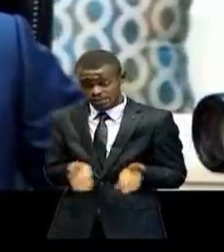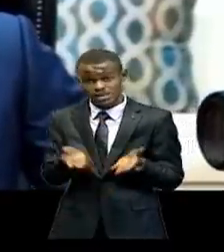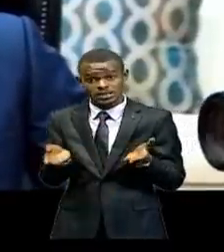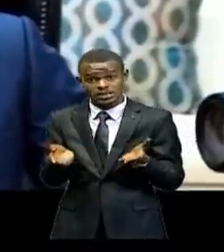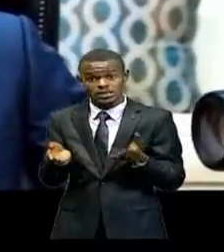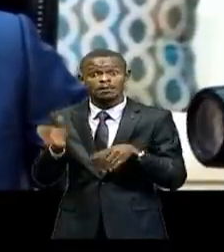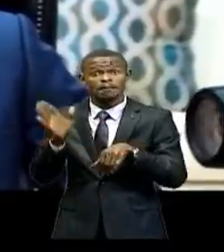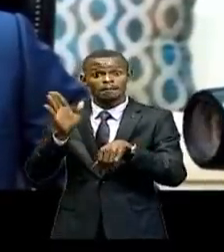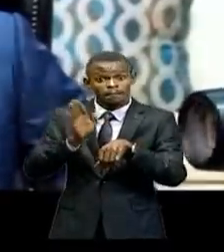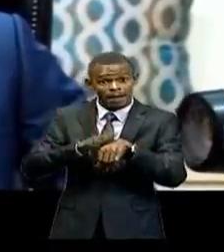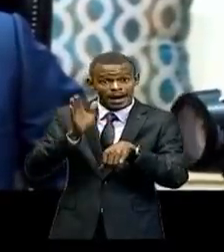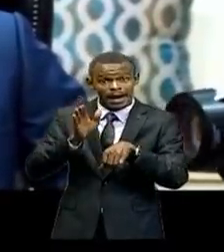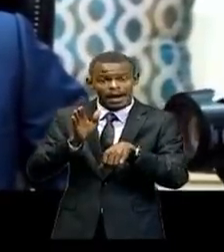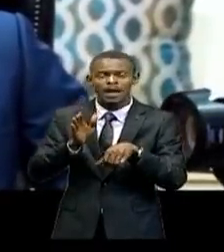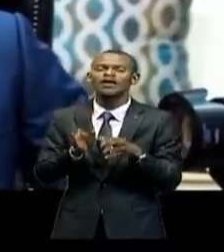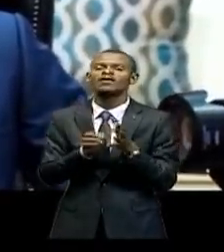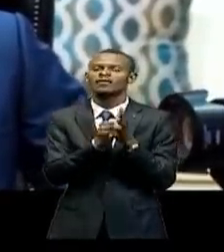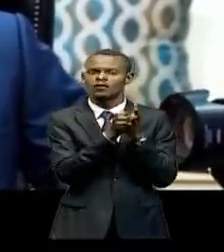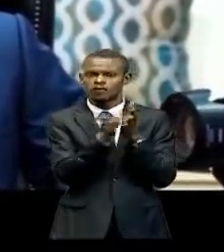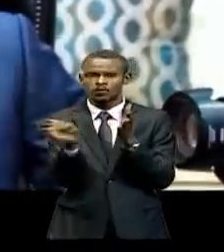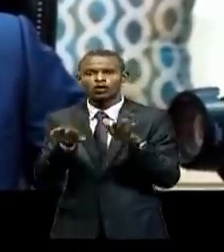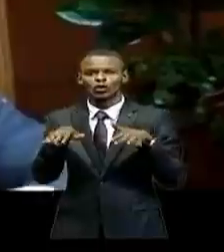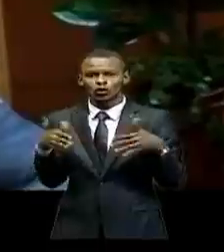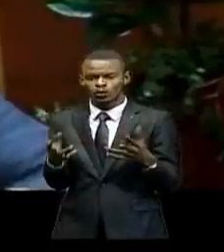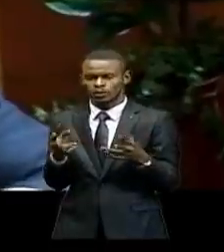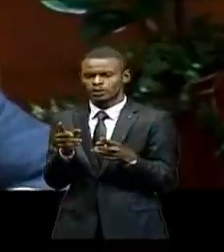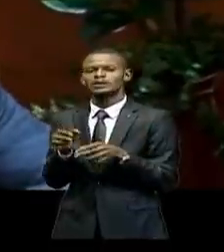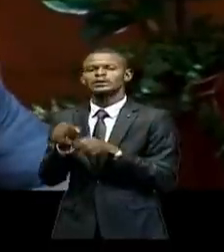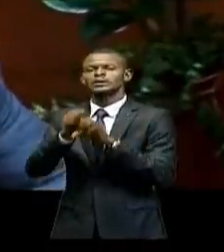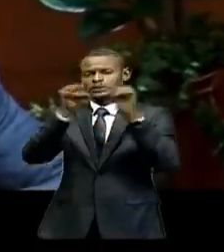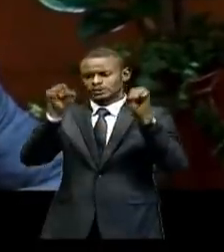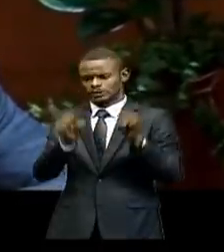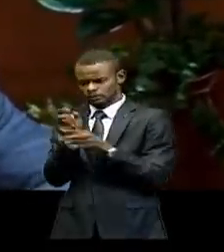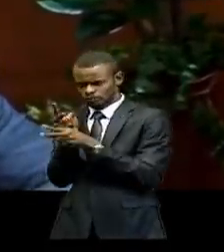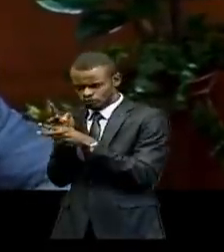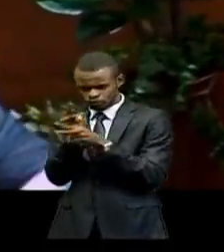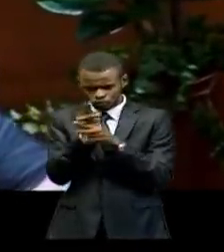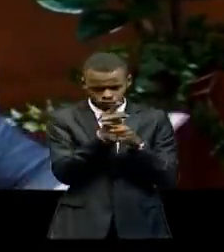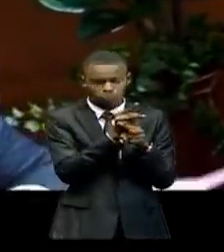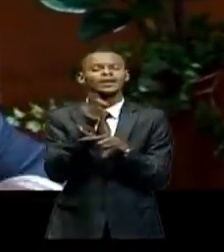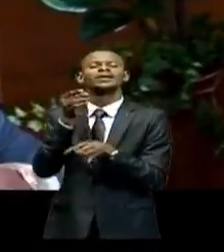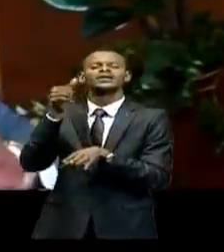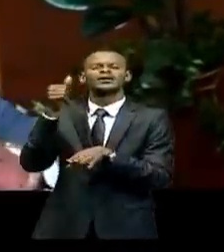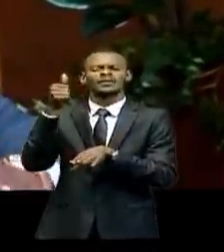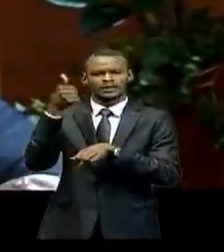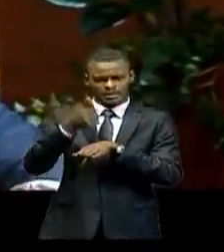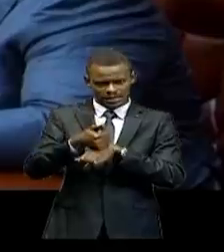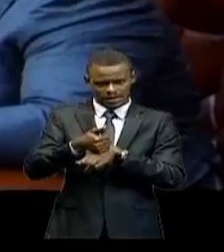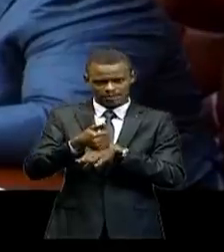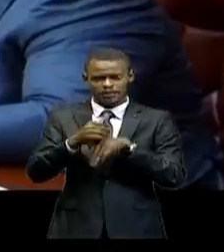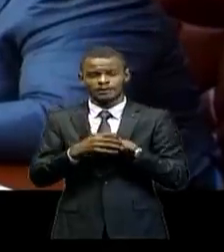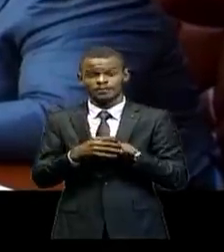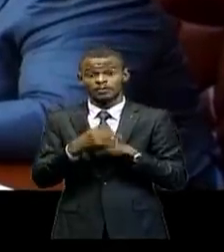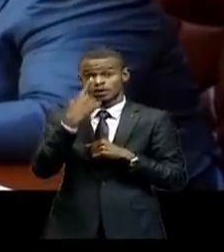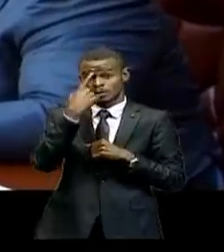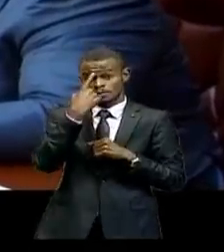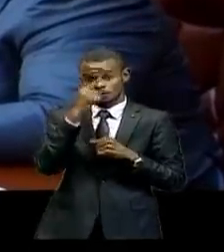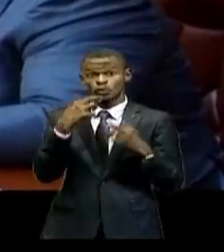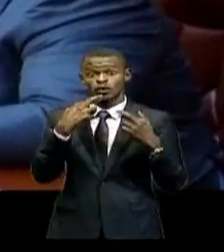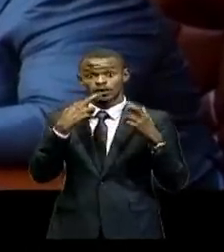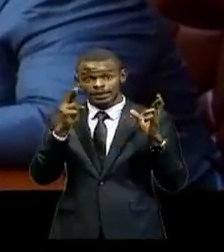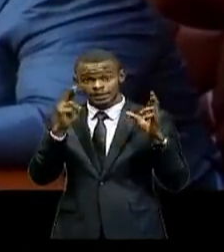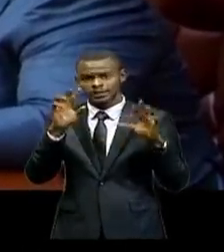un système de surveillance plus adapté et plus efficace. Il a pour ce faire engagé